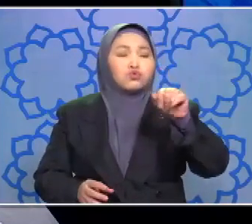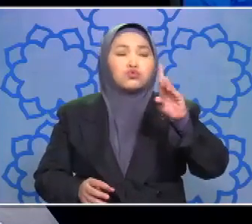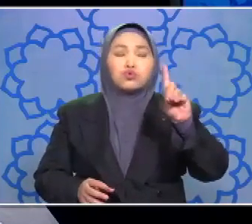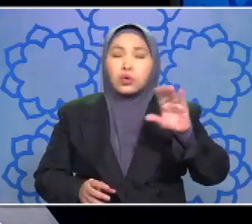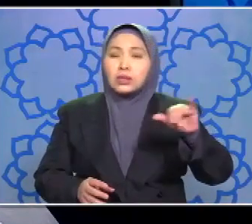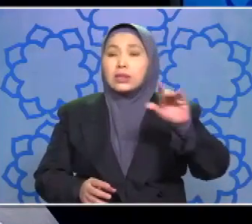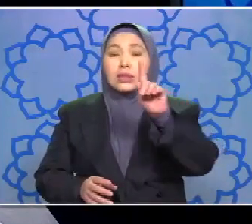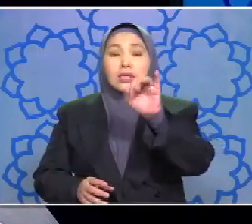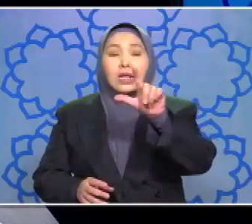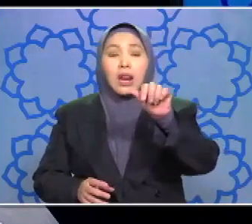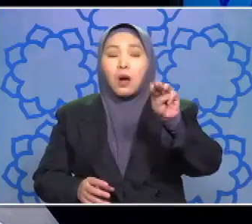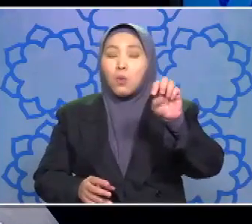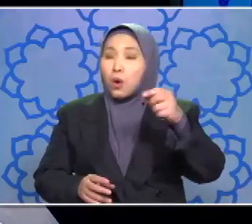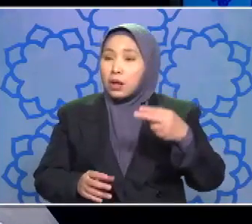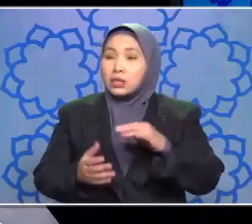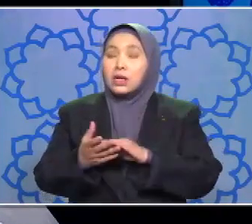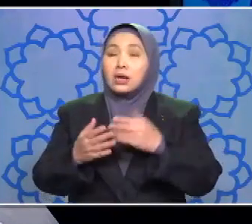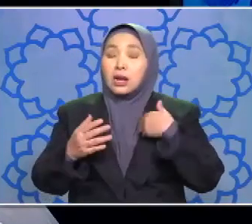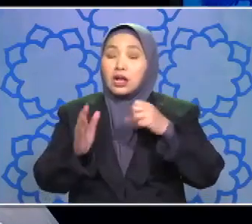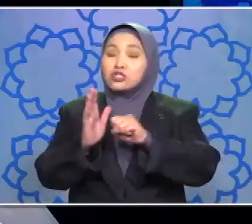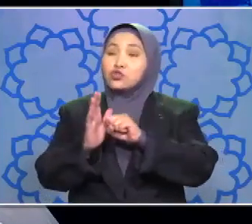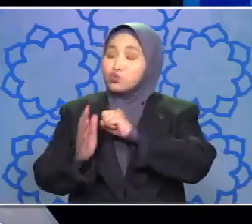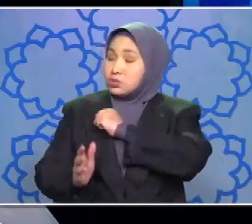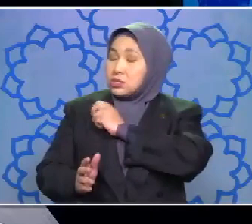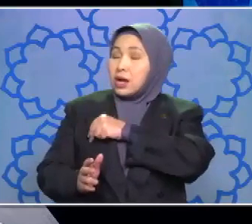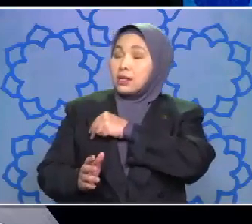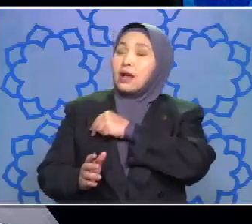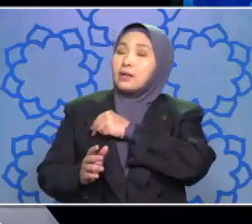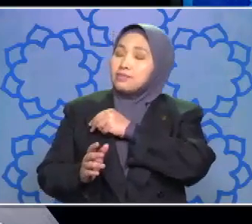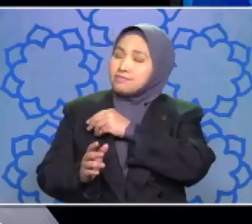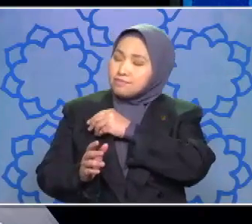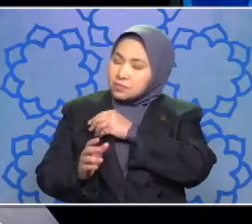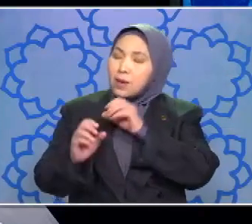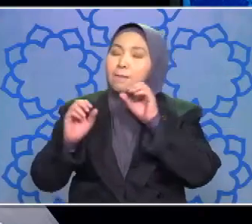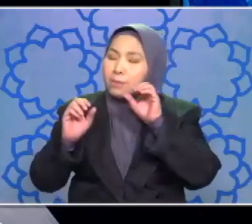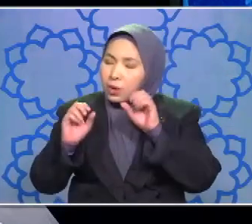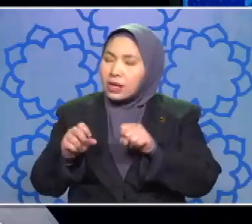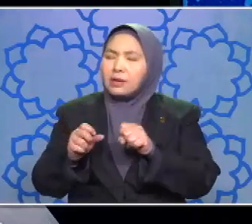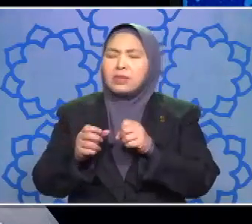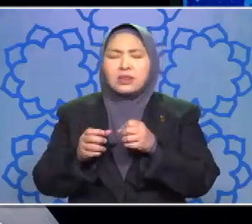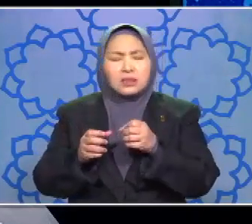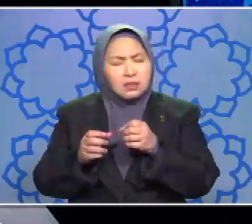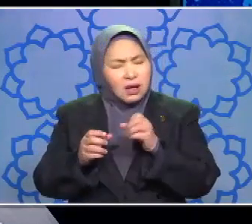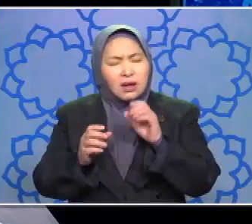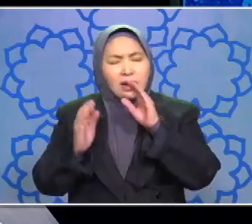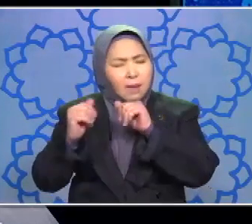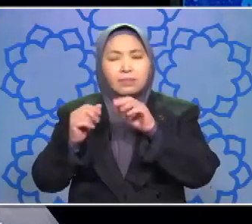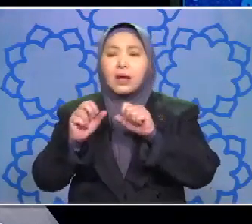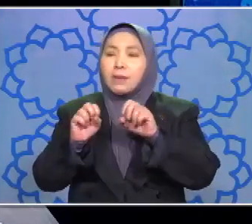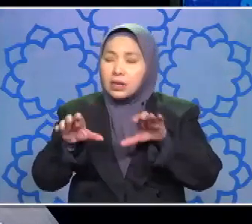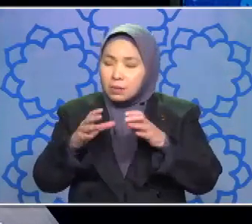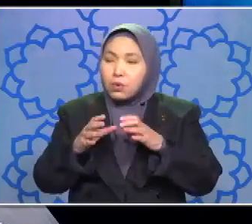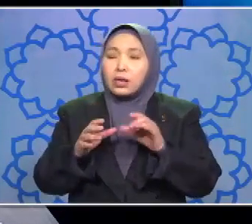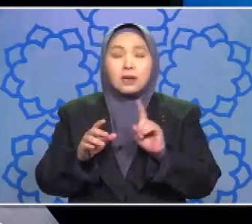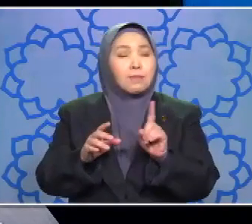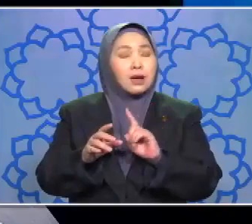tuan-tuan, bila kita baca di sunat muakkad, ya, sunat yang dituntut untuk kita sujud tilawah, bila kita sampai pada ayat 50, macam